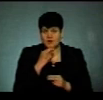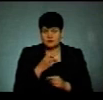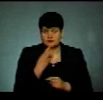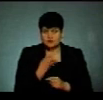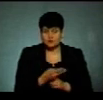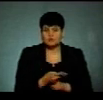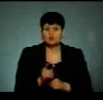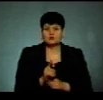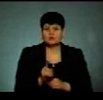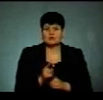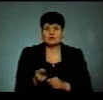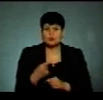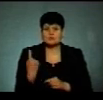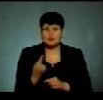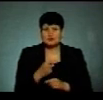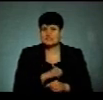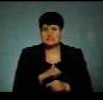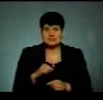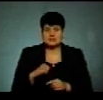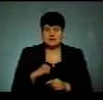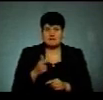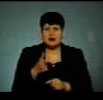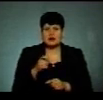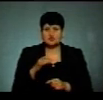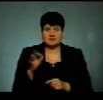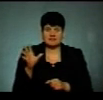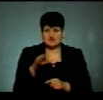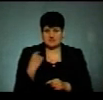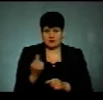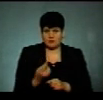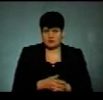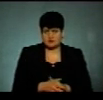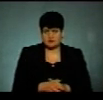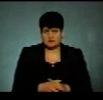що Тернопільська область сама газифікованіша зі всіх.